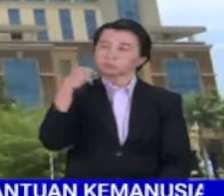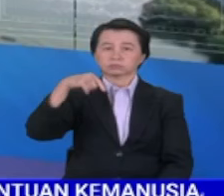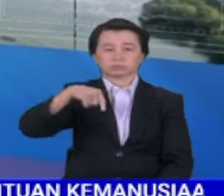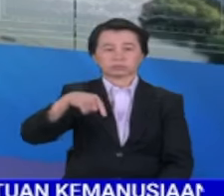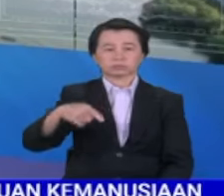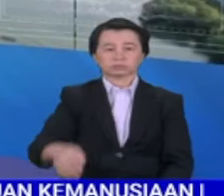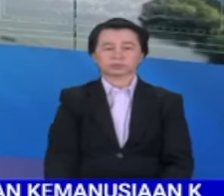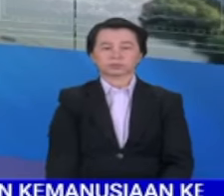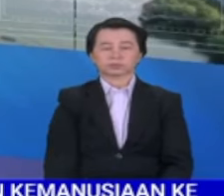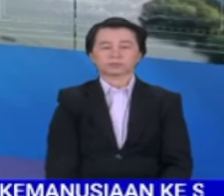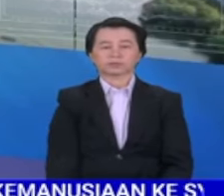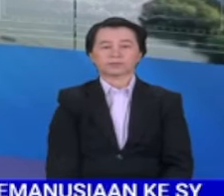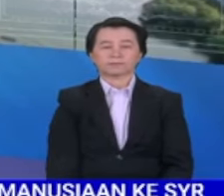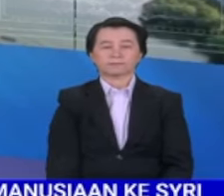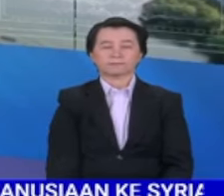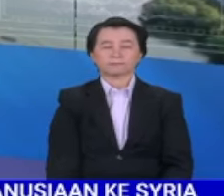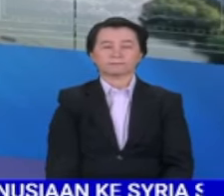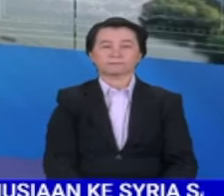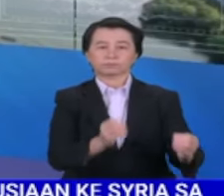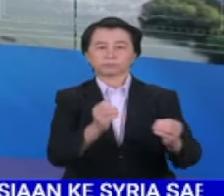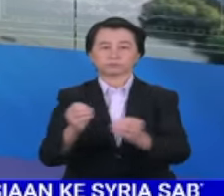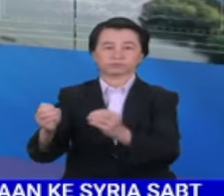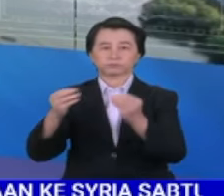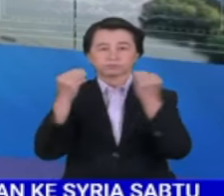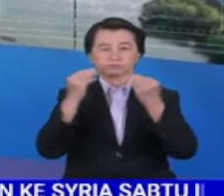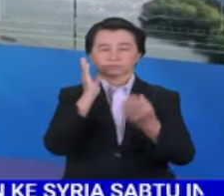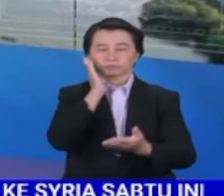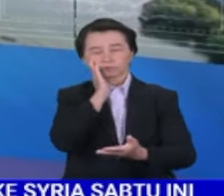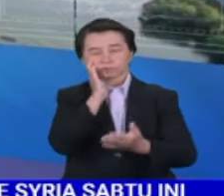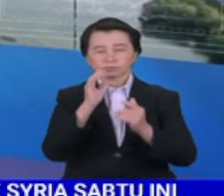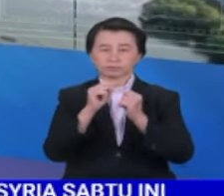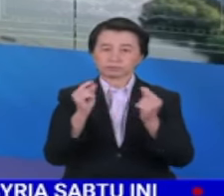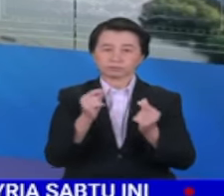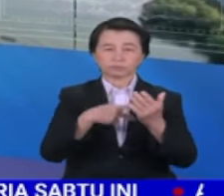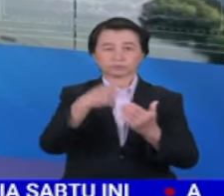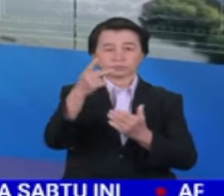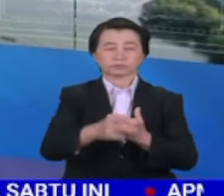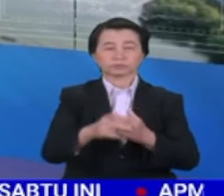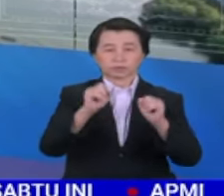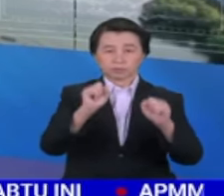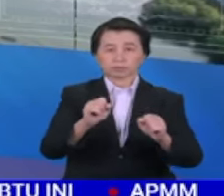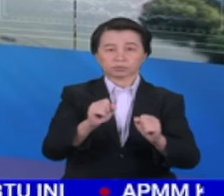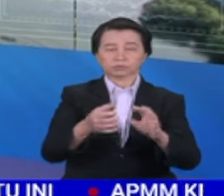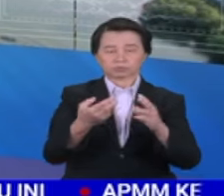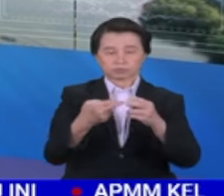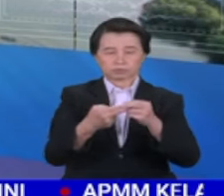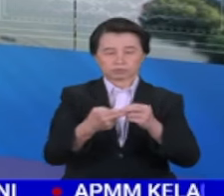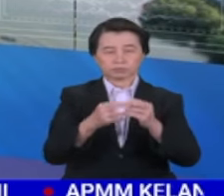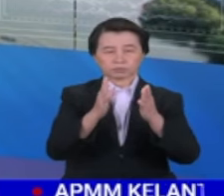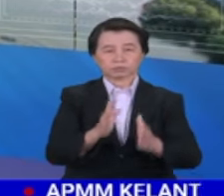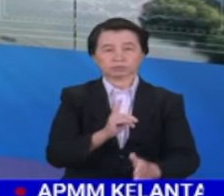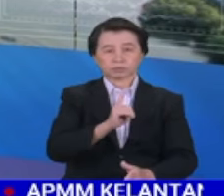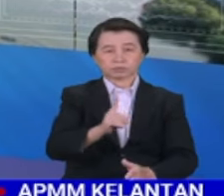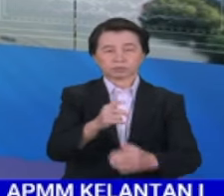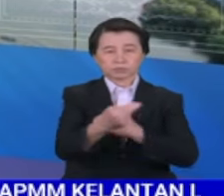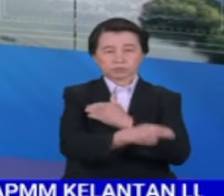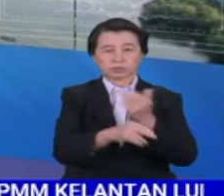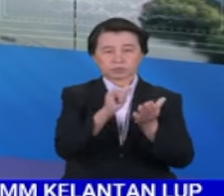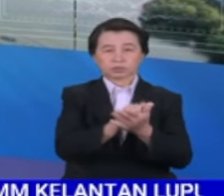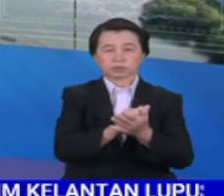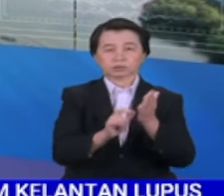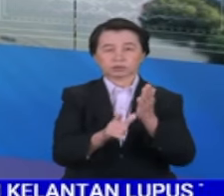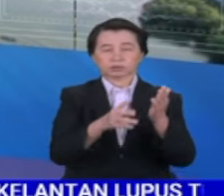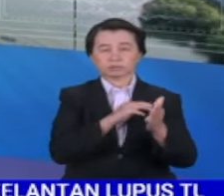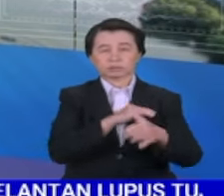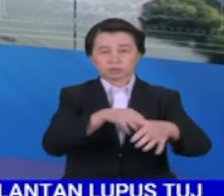ini pengajuan majelis Tilawah Alquran dan dari program yang mampu menyatukan Ummah di negeri ini dimana